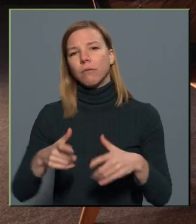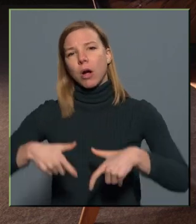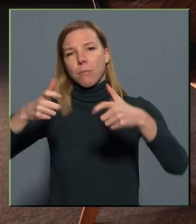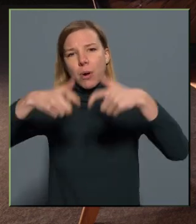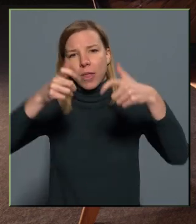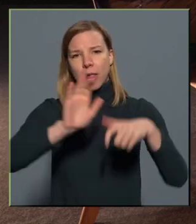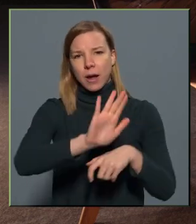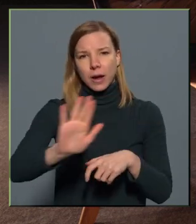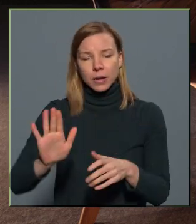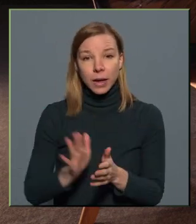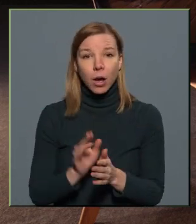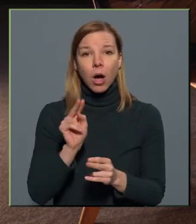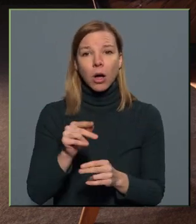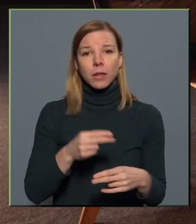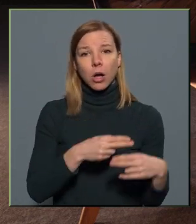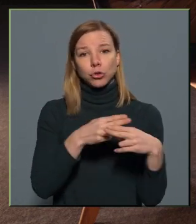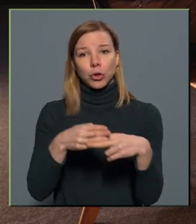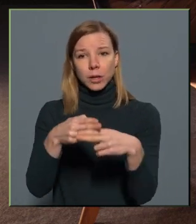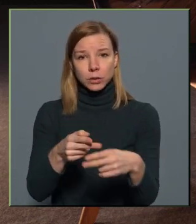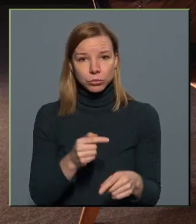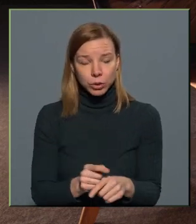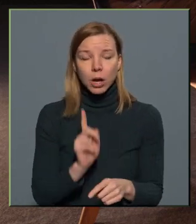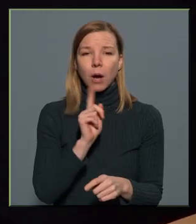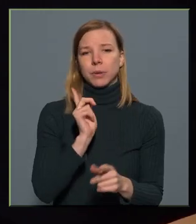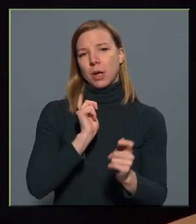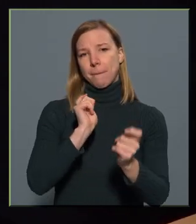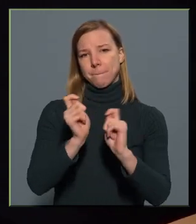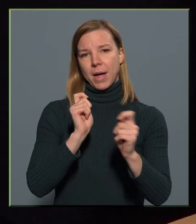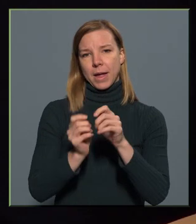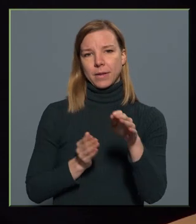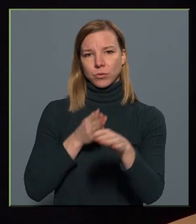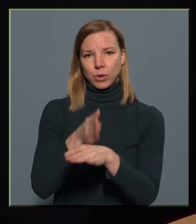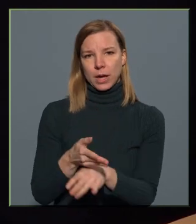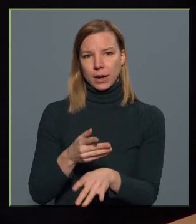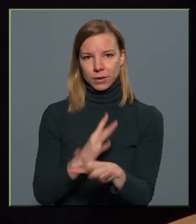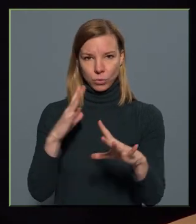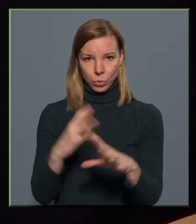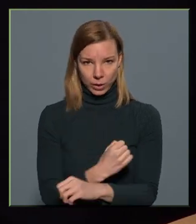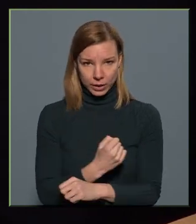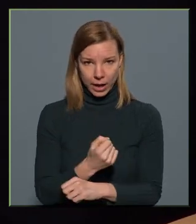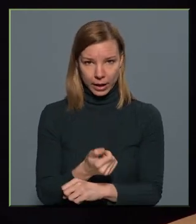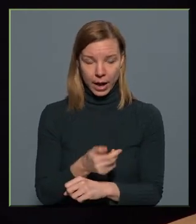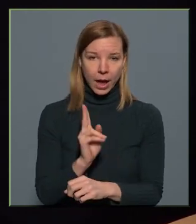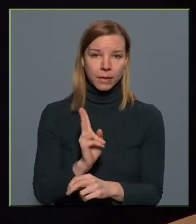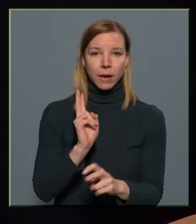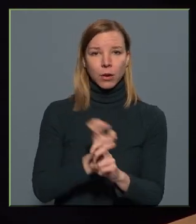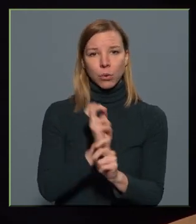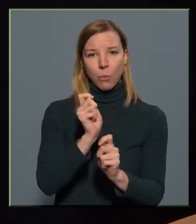a segítség, amit pályázati úton nyerhetnek el a kőbányaiak az